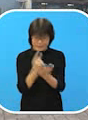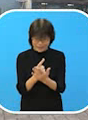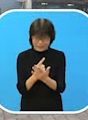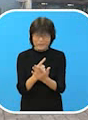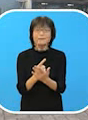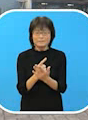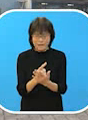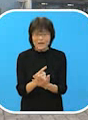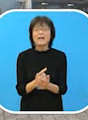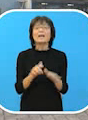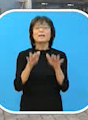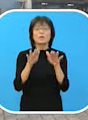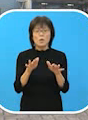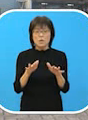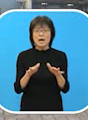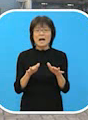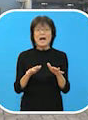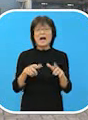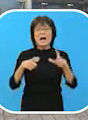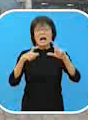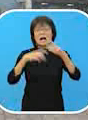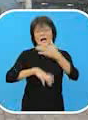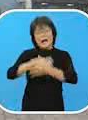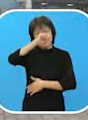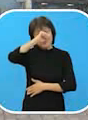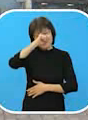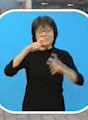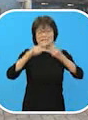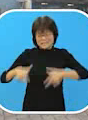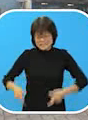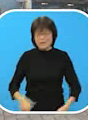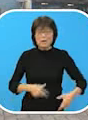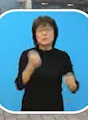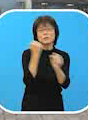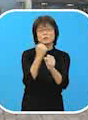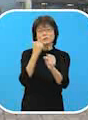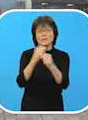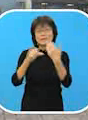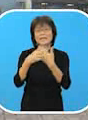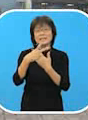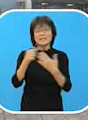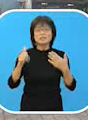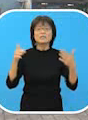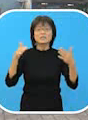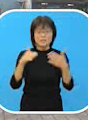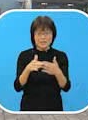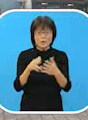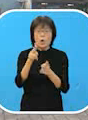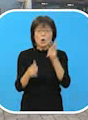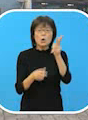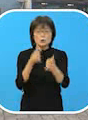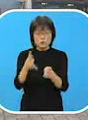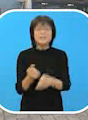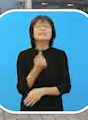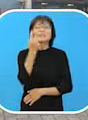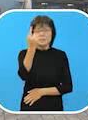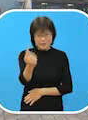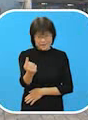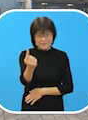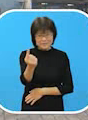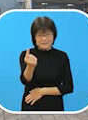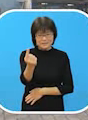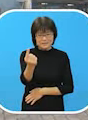け。というわけで今日はこのかっこいいジーンズを作ってる秋田市土崎の工場にお邪